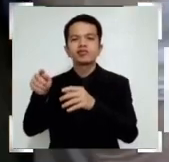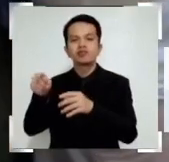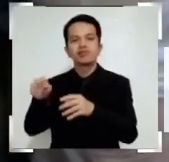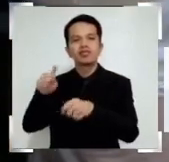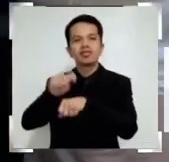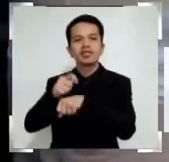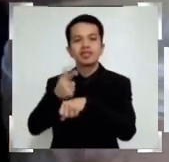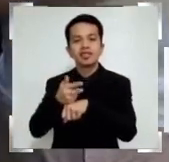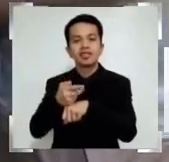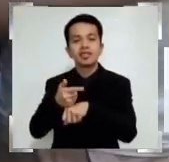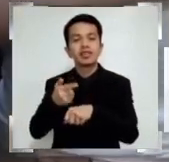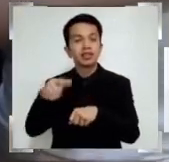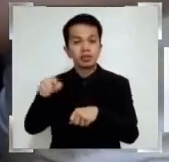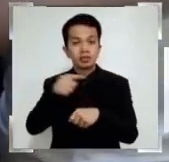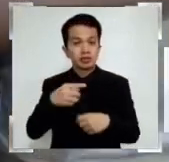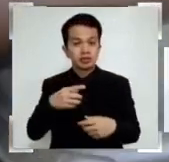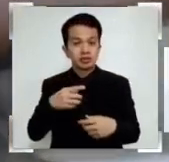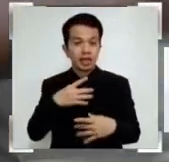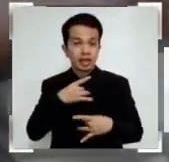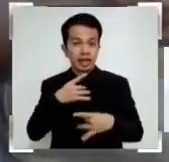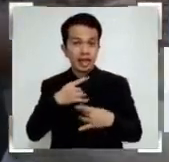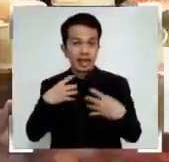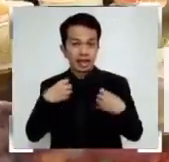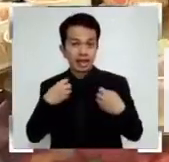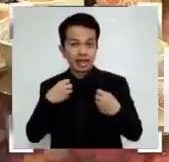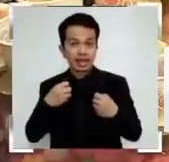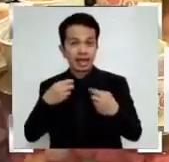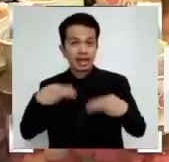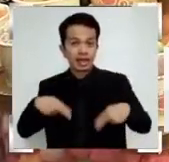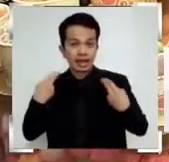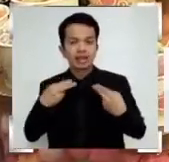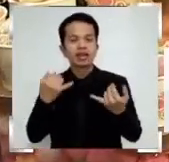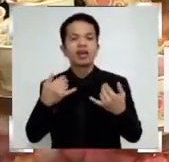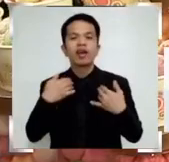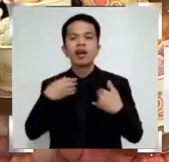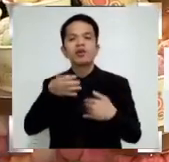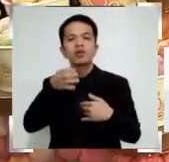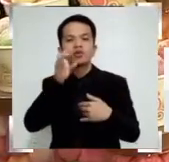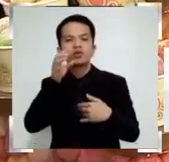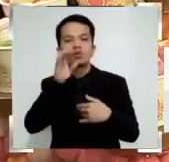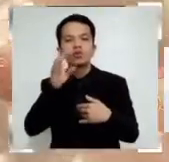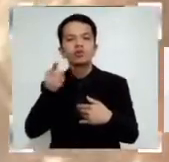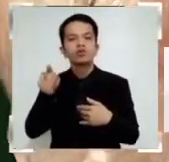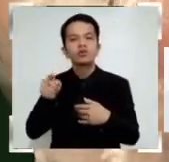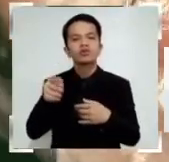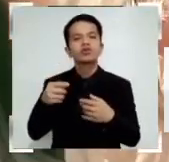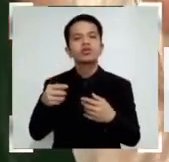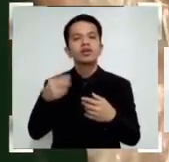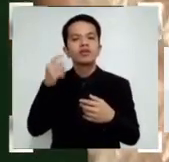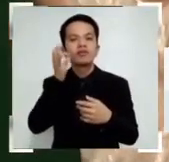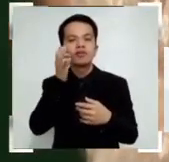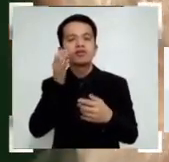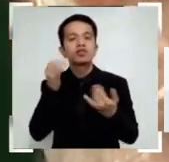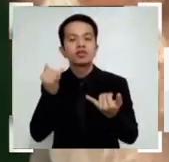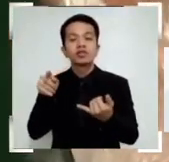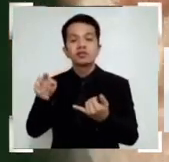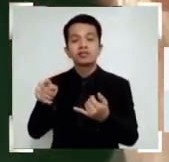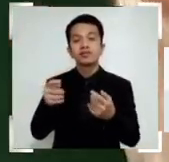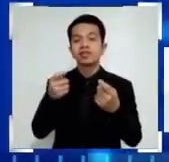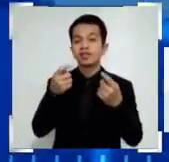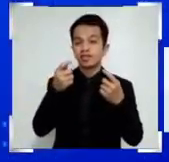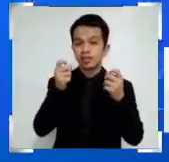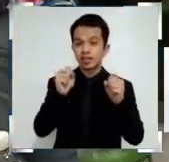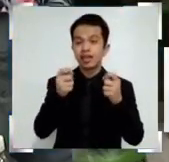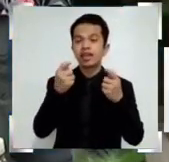conscious, may mga fresh fruit juices na pantawid uhaw. Sa mga mahilig naman sa food with a twist, subukan ang smoking ball ice